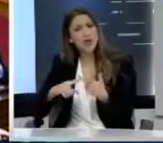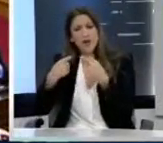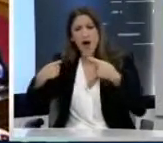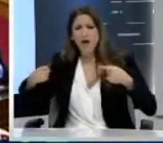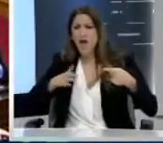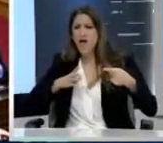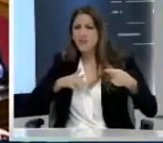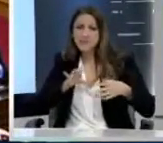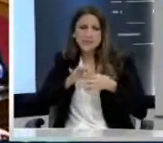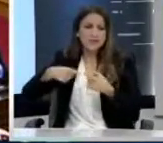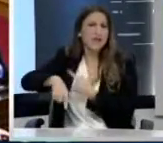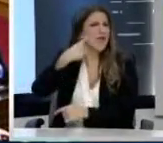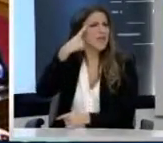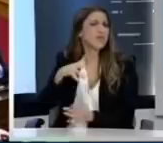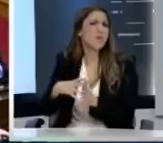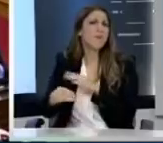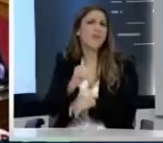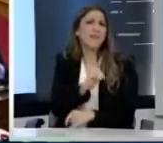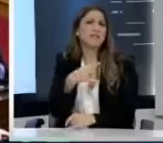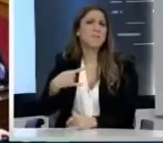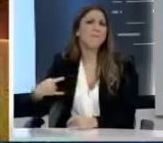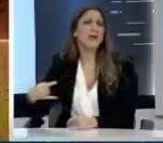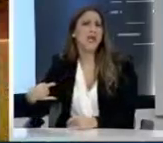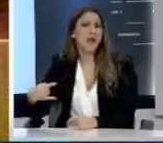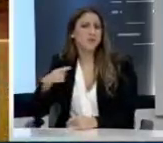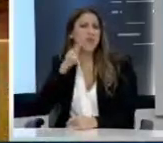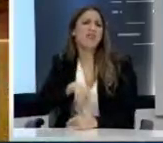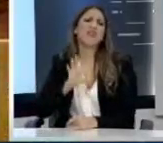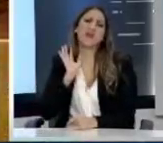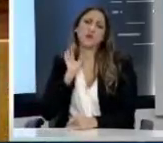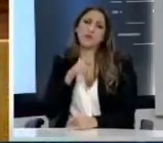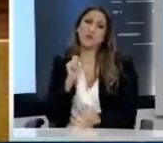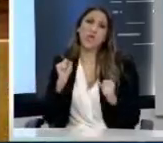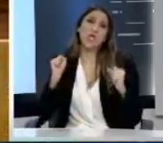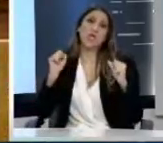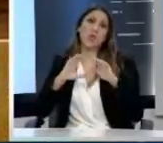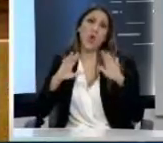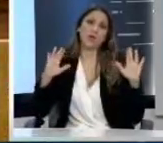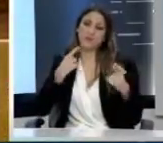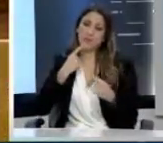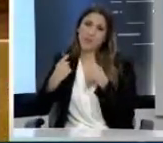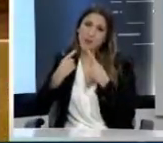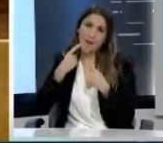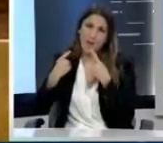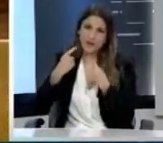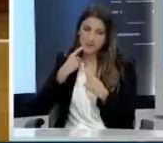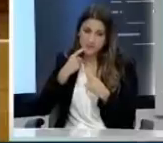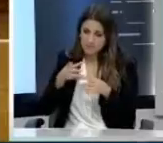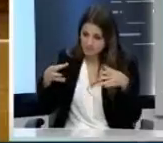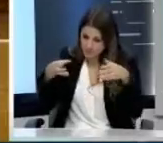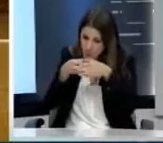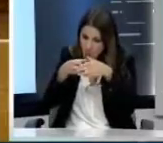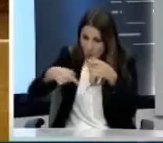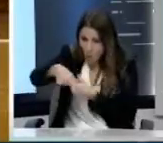μερικούς ανθρώπους που δεν ξέρετε, σαν τον Δημήτρη Παπαγιαννάκο, που πρέπει να τον πούμε ότι είναι ο ήρωας αυτής της διαπραγμάτευσης, δεν είχαμε